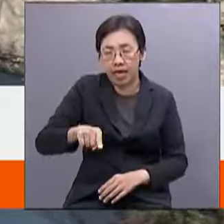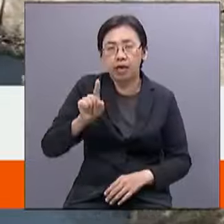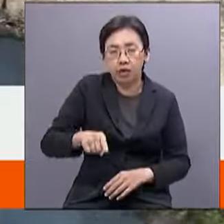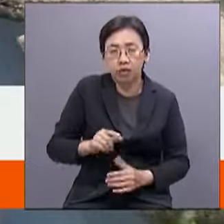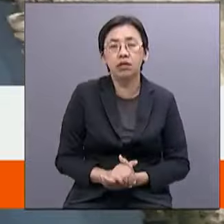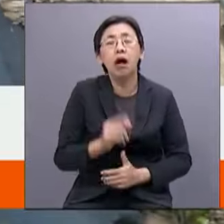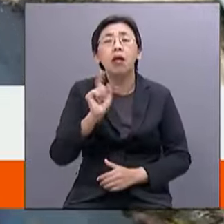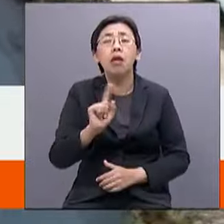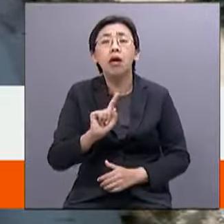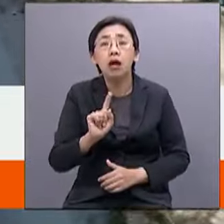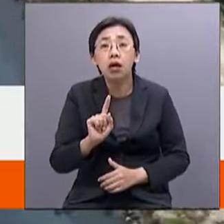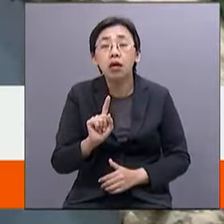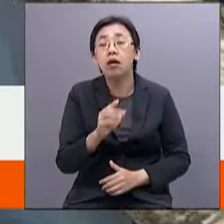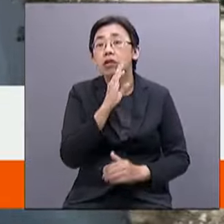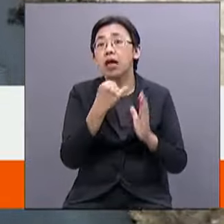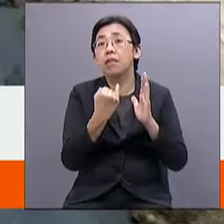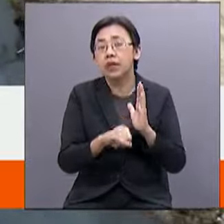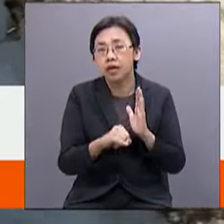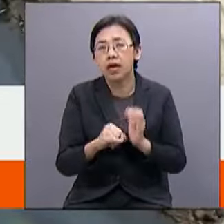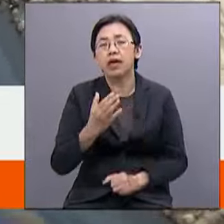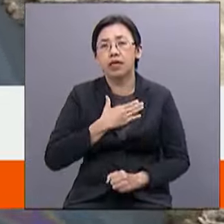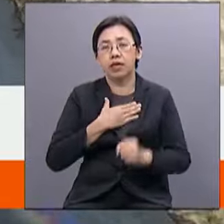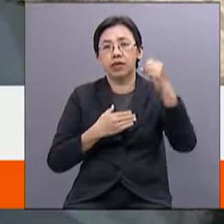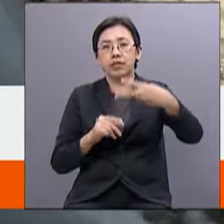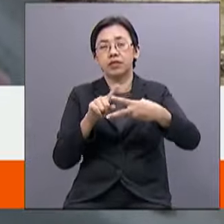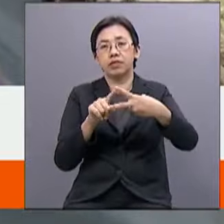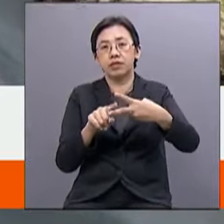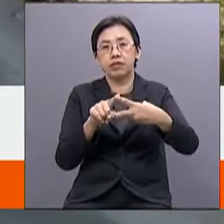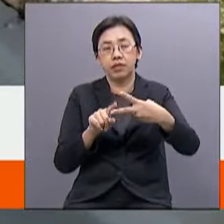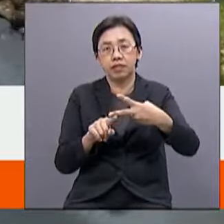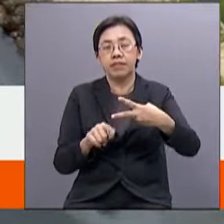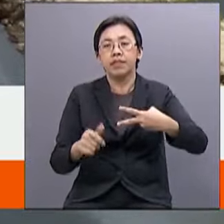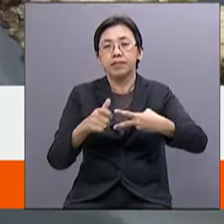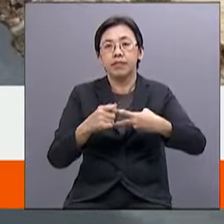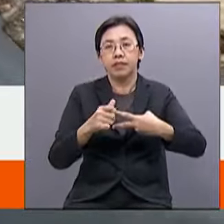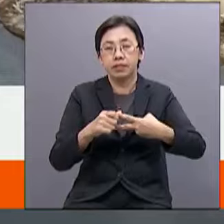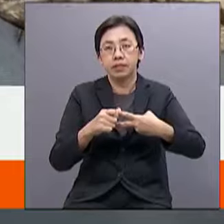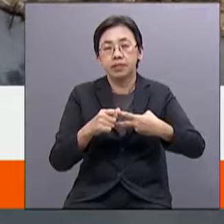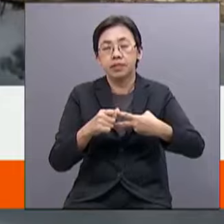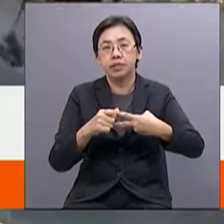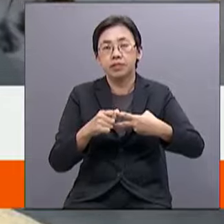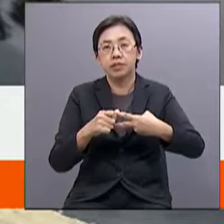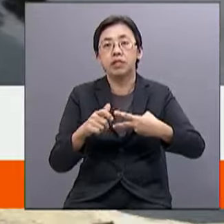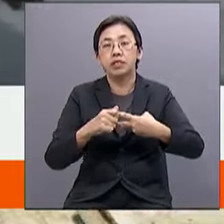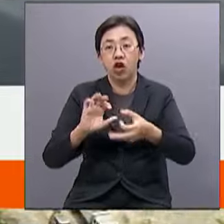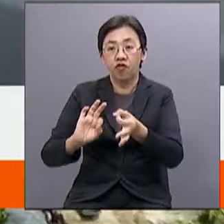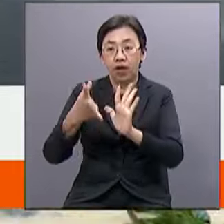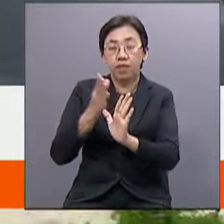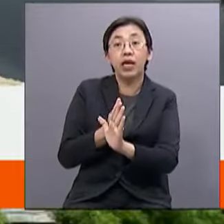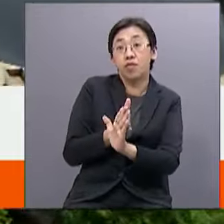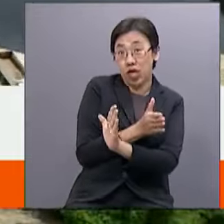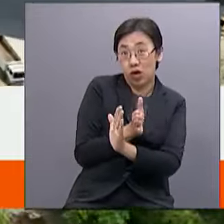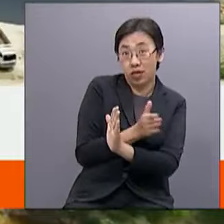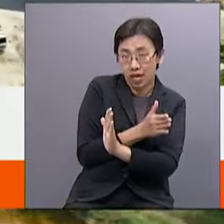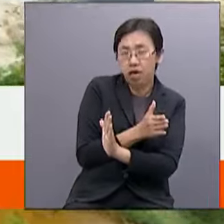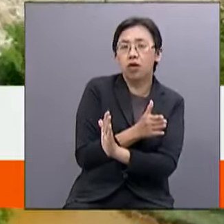ความผิดเนี่ยเราขออนุญาตแบ่งเป็นสองส่วนนะครับ ค ่ ะ ในส่วนที่ก่อนที่จะเกิดเหตุเพลิงไหม้เนี่ย